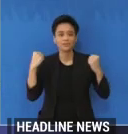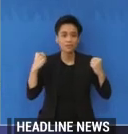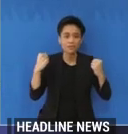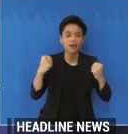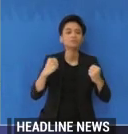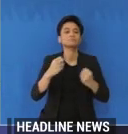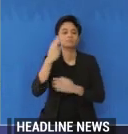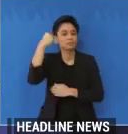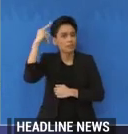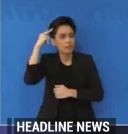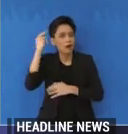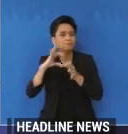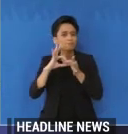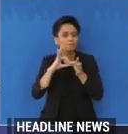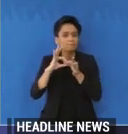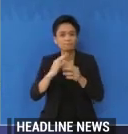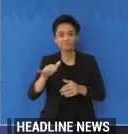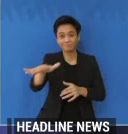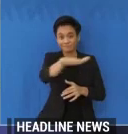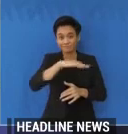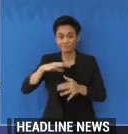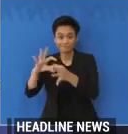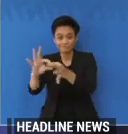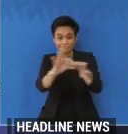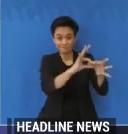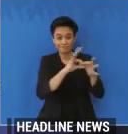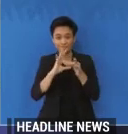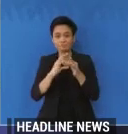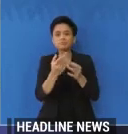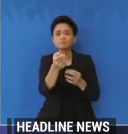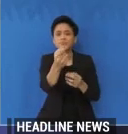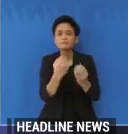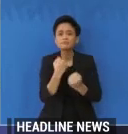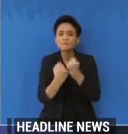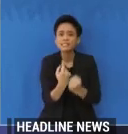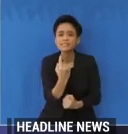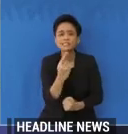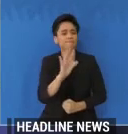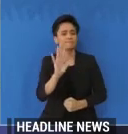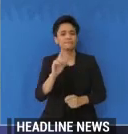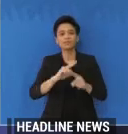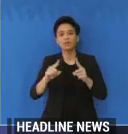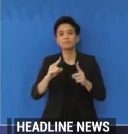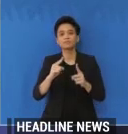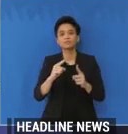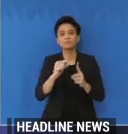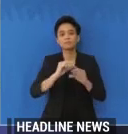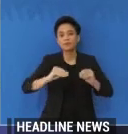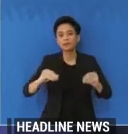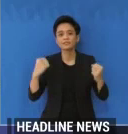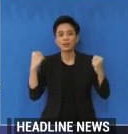tetap bersama-sama kawan-kawan, ya, tidak ditinggal sendiri, tetap diawasi, tetap